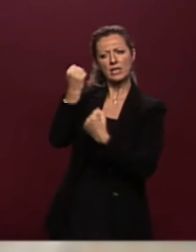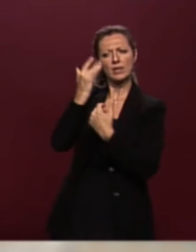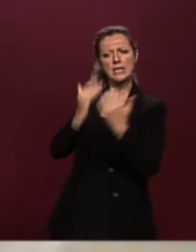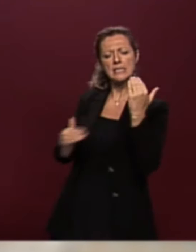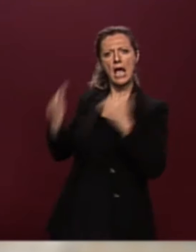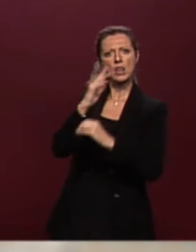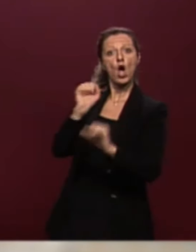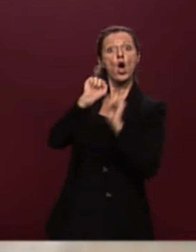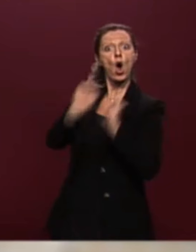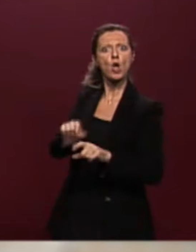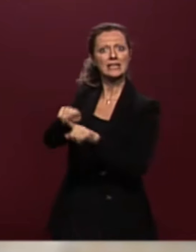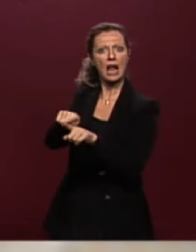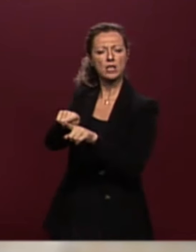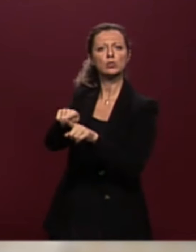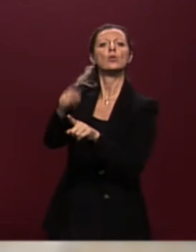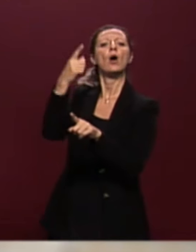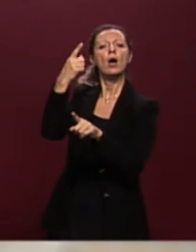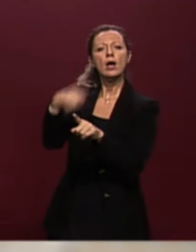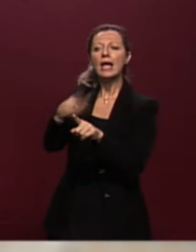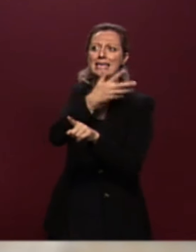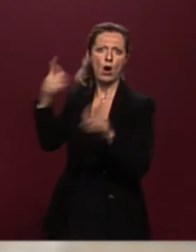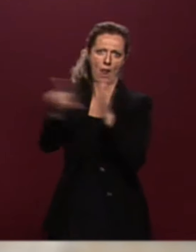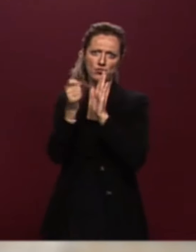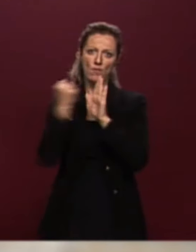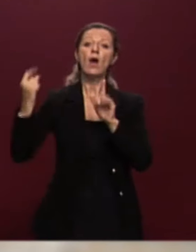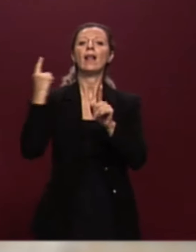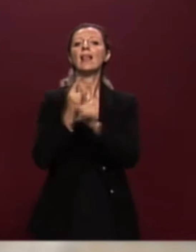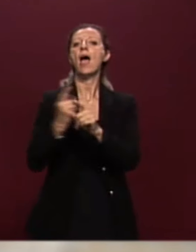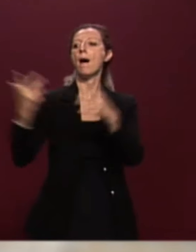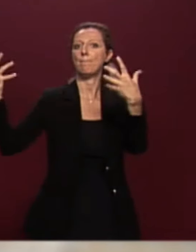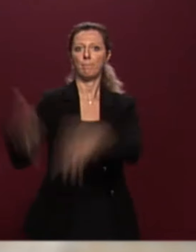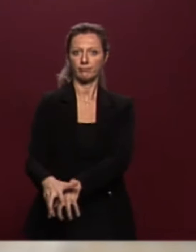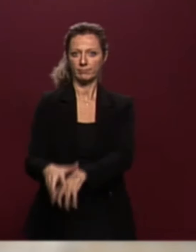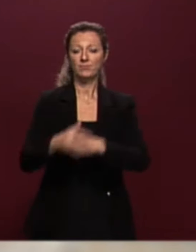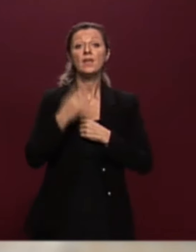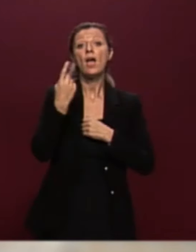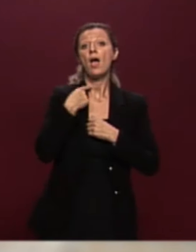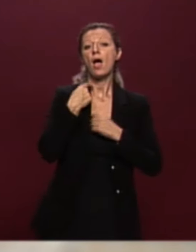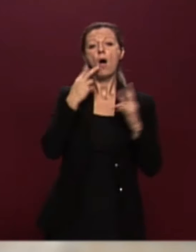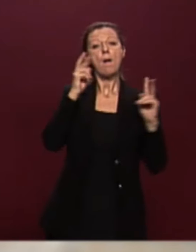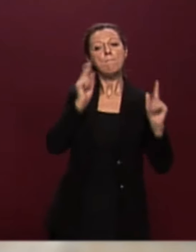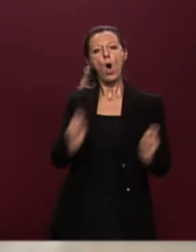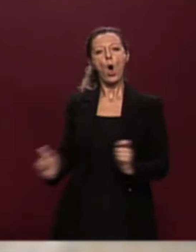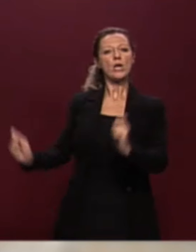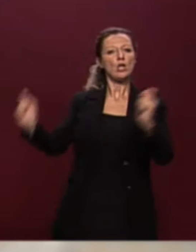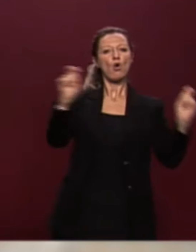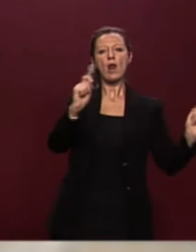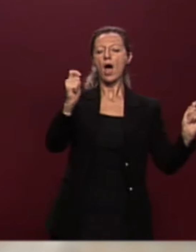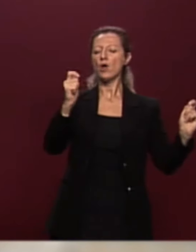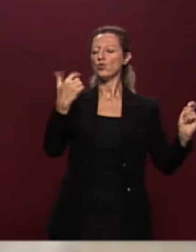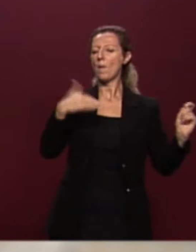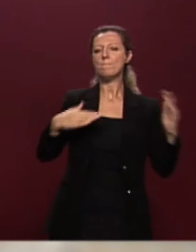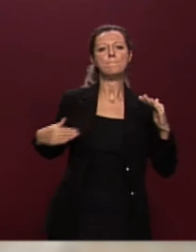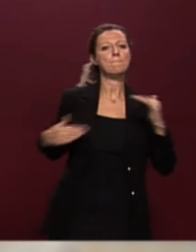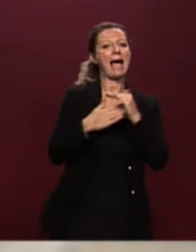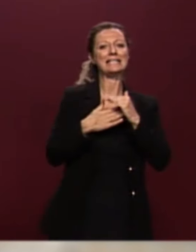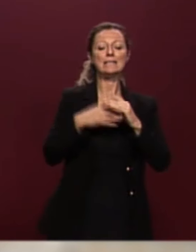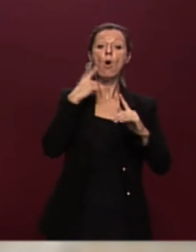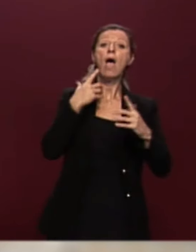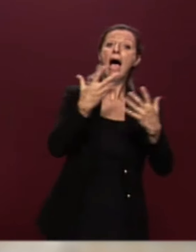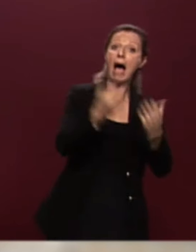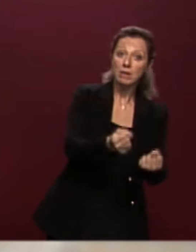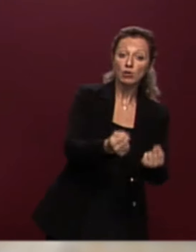rischio o dichiaratamente fuori dalla legalità, tenendo alto il monitoraggio sull'applicazione e sull'applicabilità